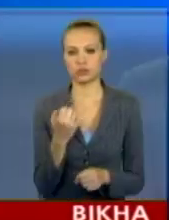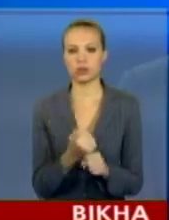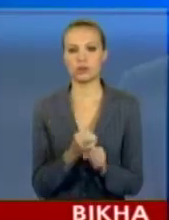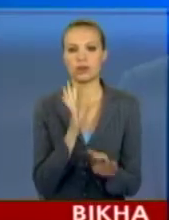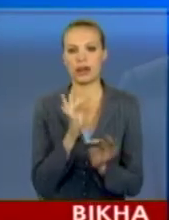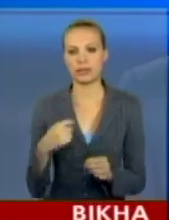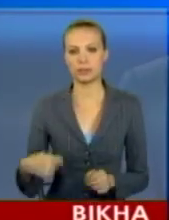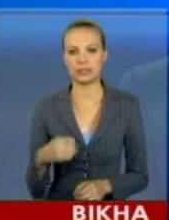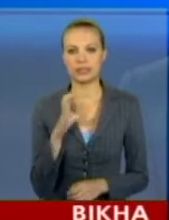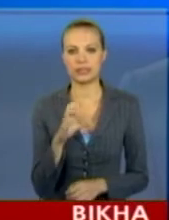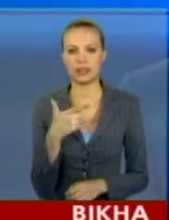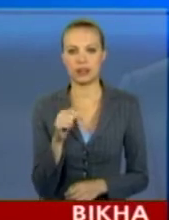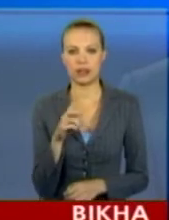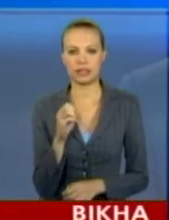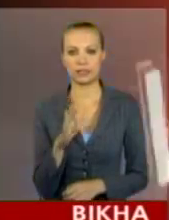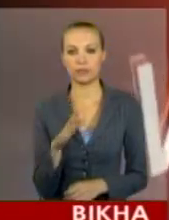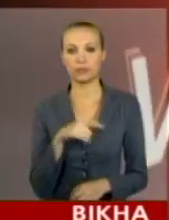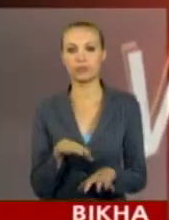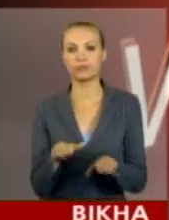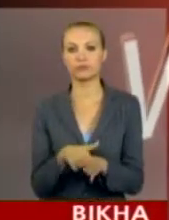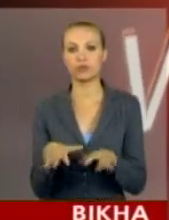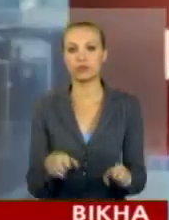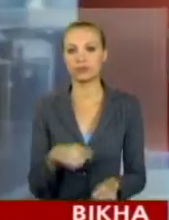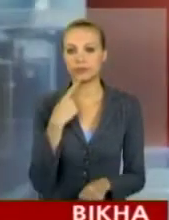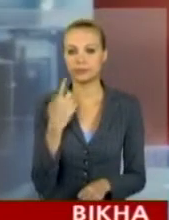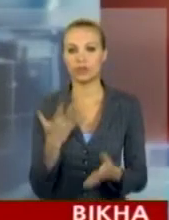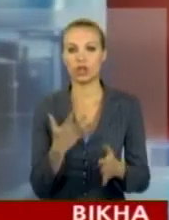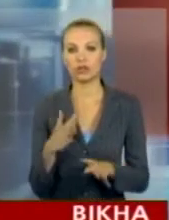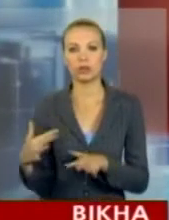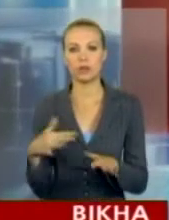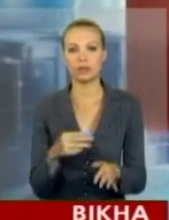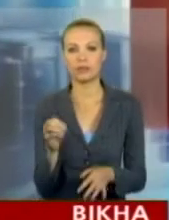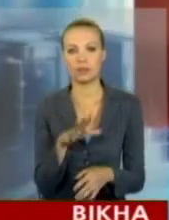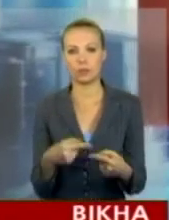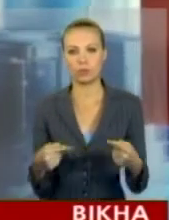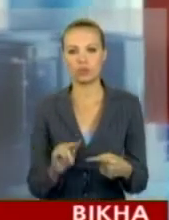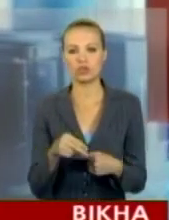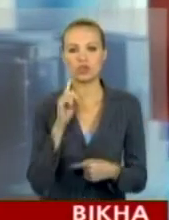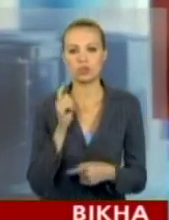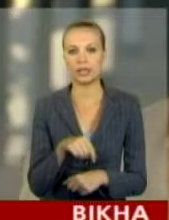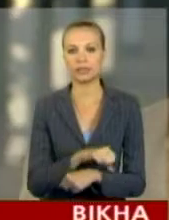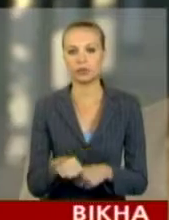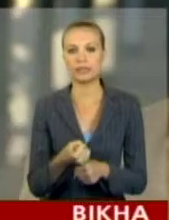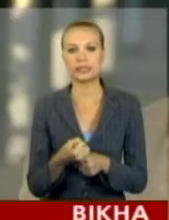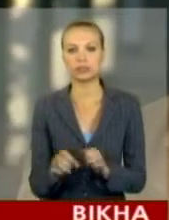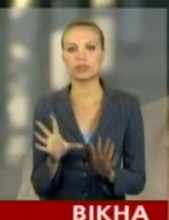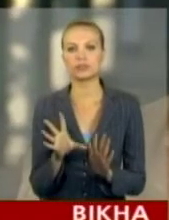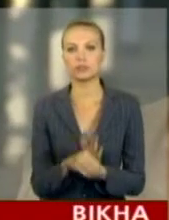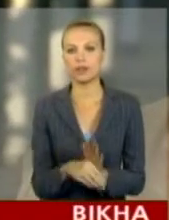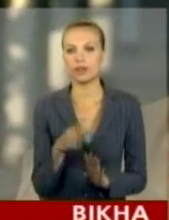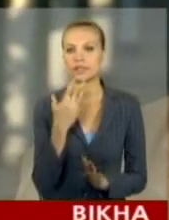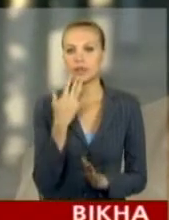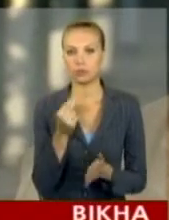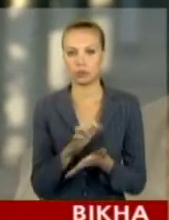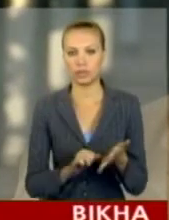радник президента Сергій Глазьєв. Можновладець пояснив, що наплив європейських товарів через український кордон змусить впровадити